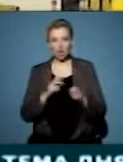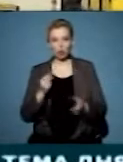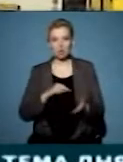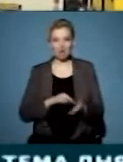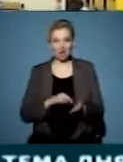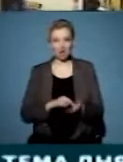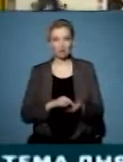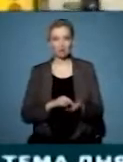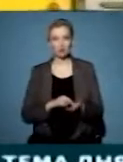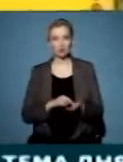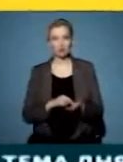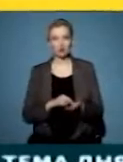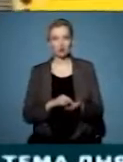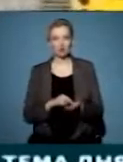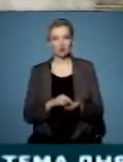практично все